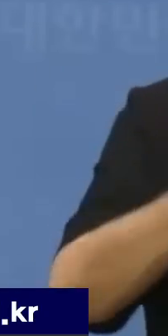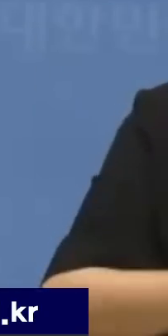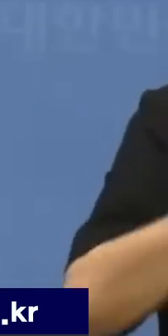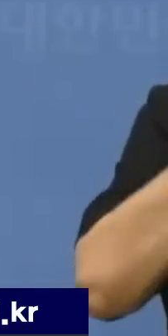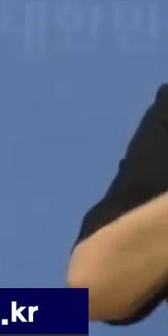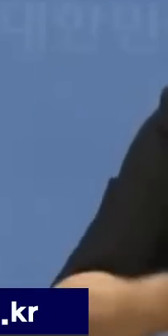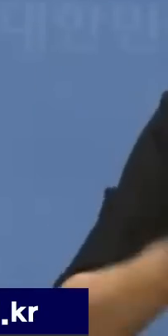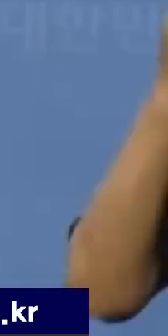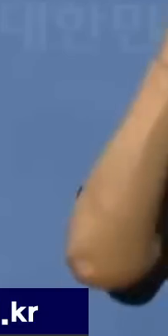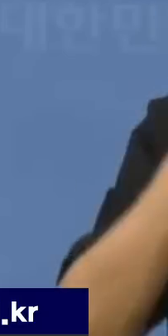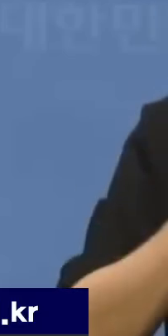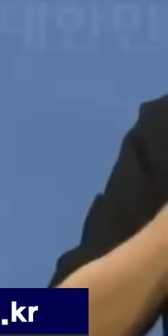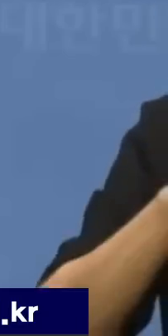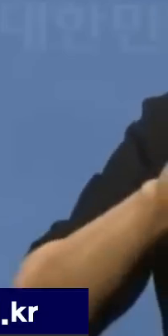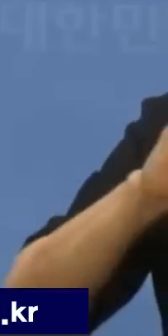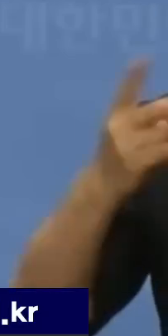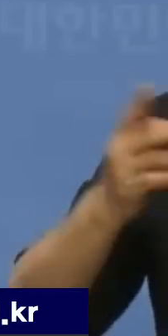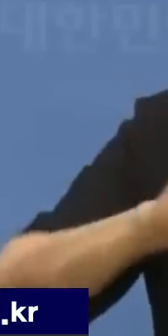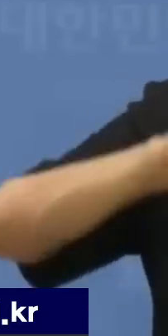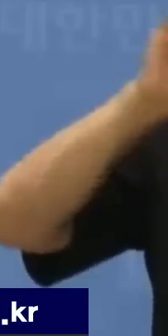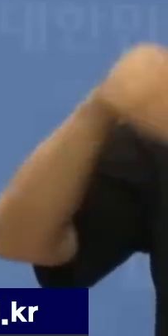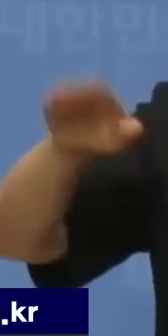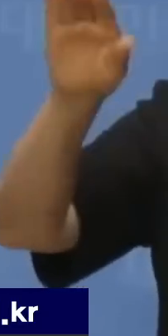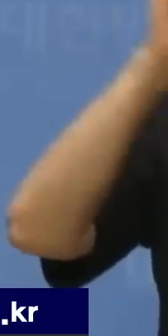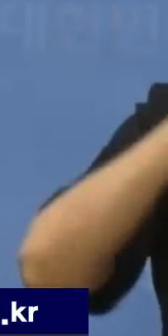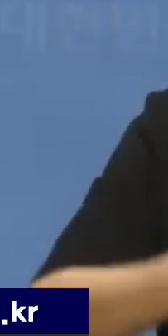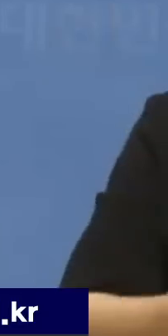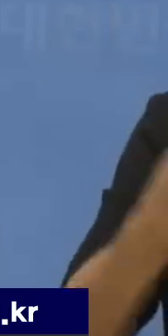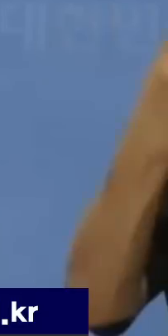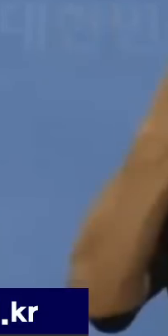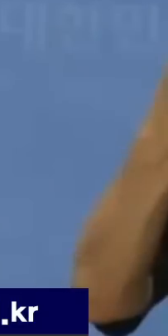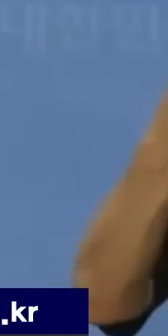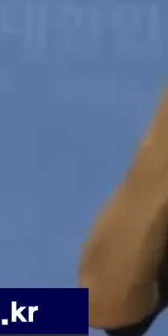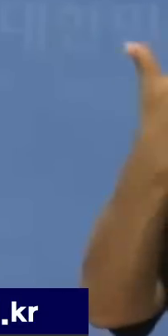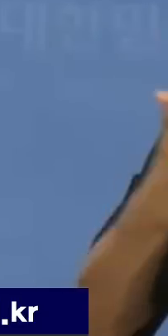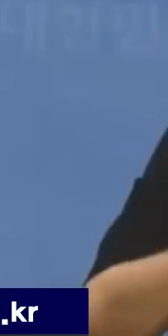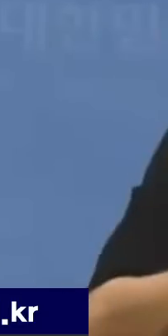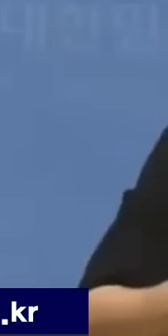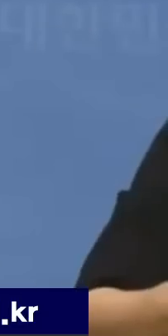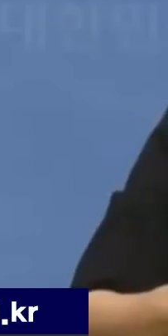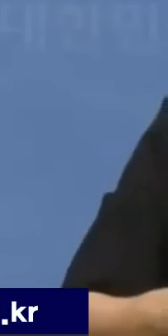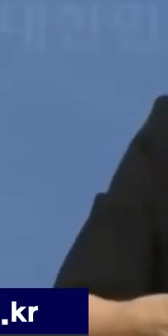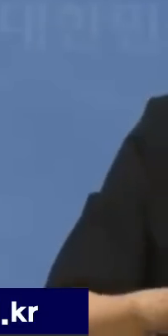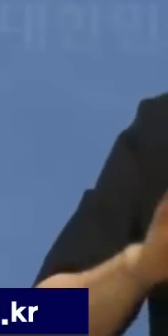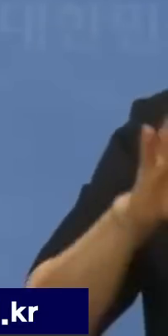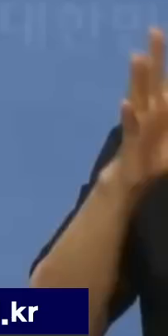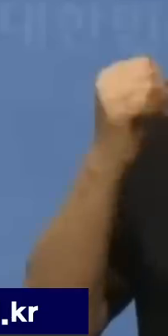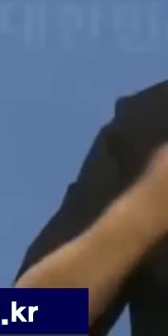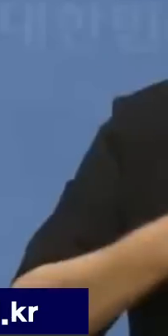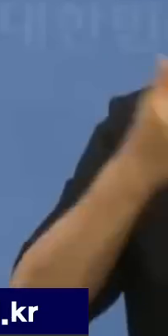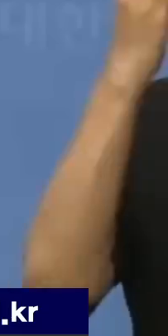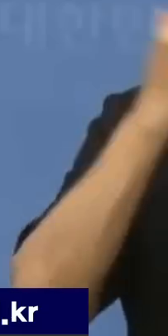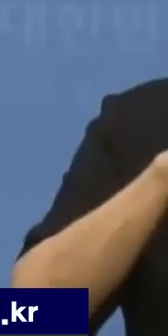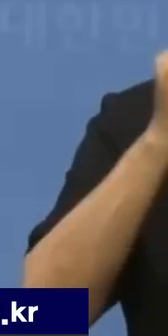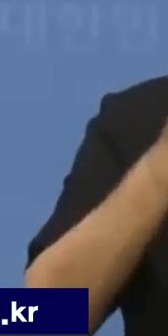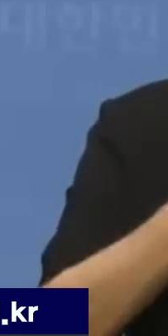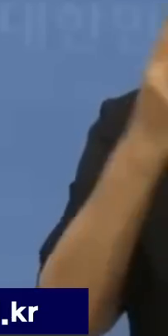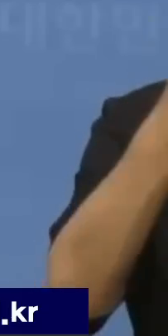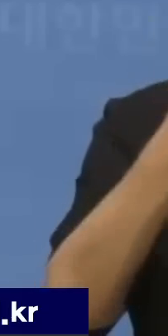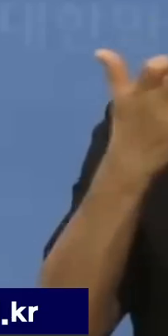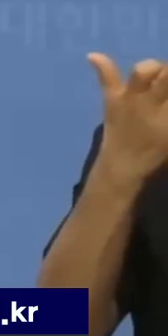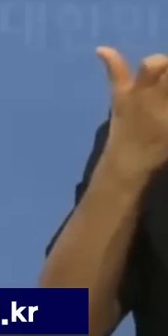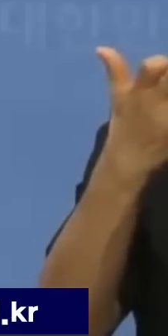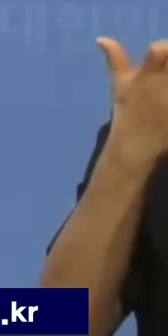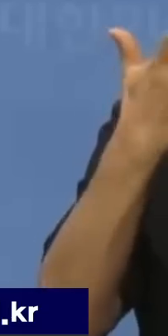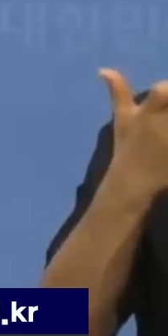연간 적자와 흑자를 반복했습니다 2017년에는 4조 9500억원 흑자